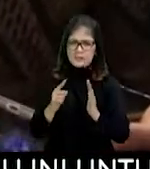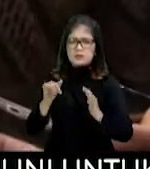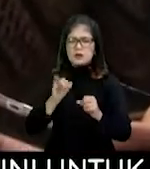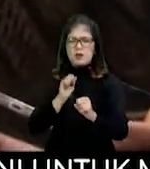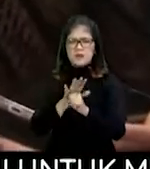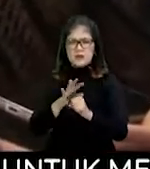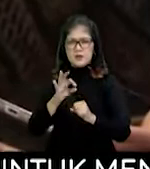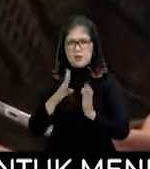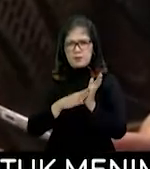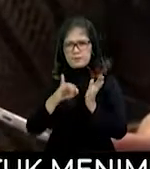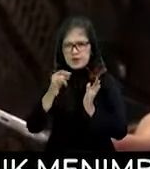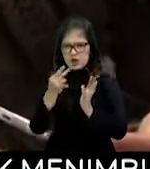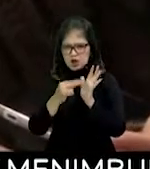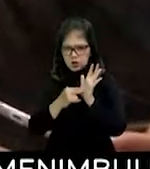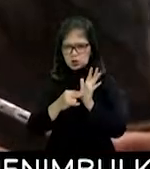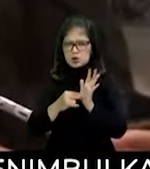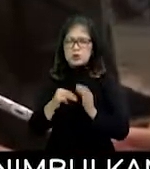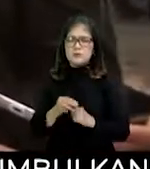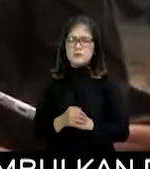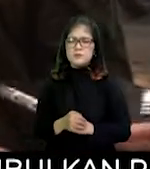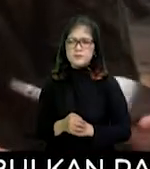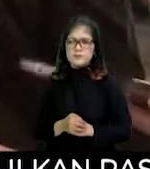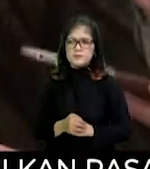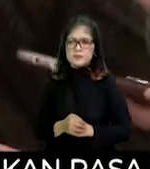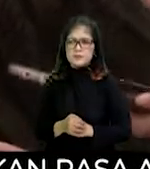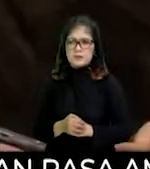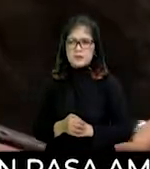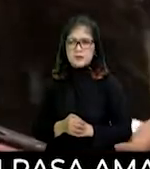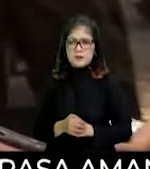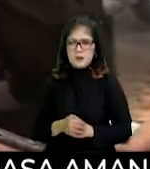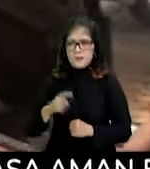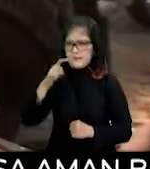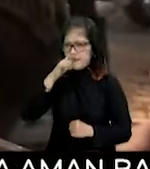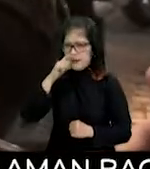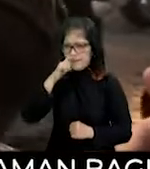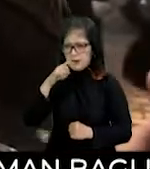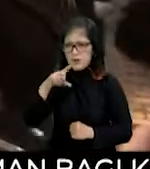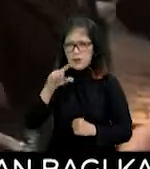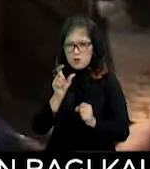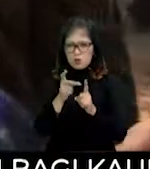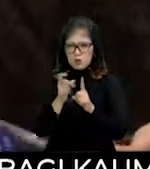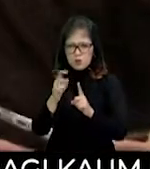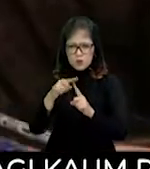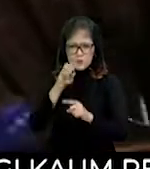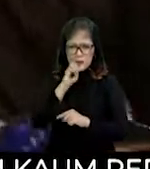varian Omikron ini yang semakin meningkat. Sudah sampaikan oleh Pak Luhut, semua memang ada peningkatan sampai